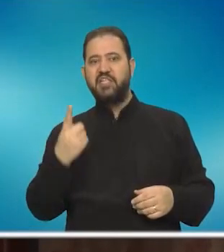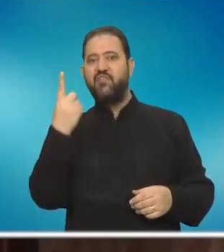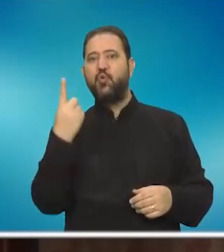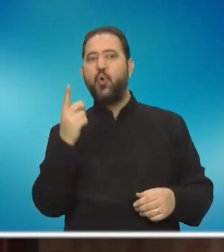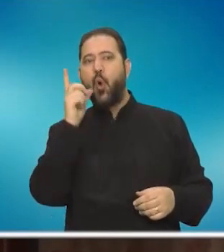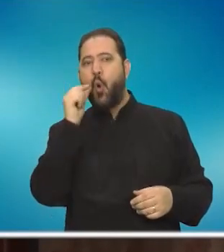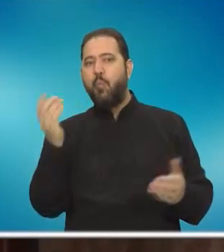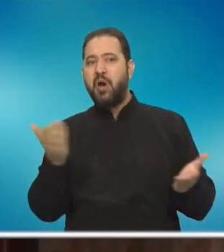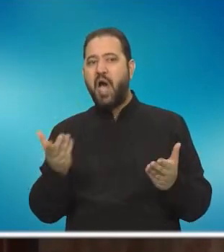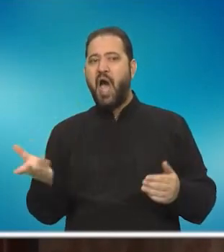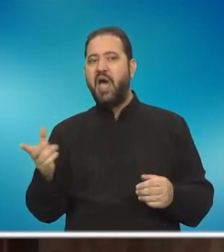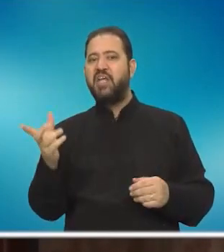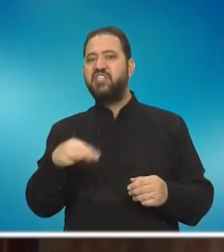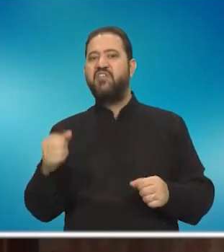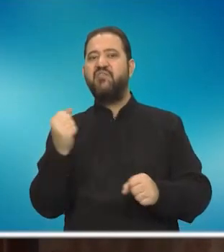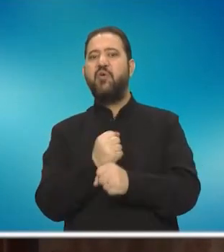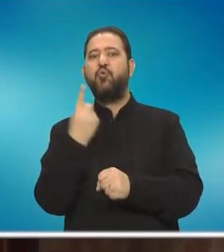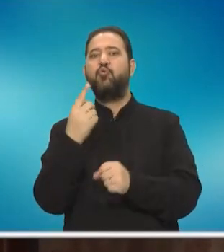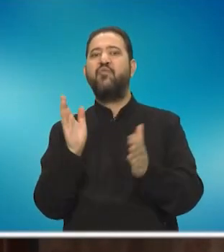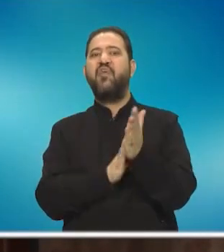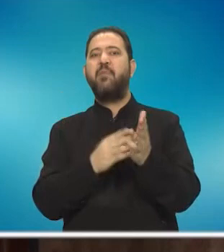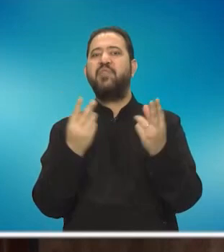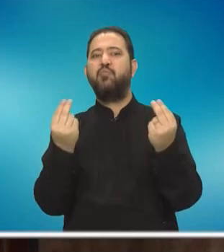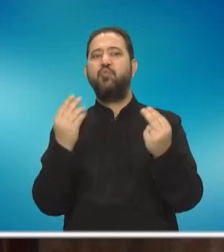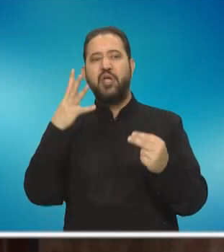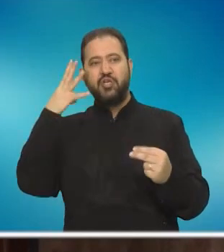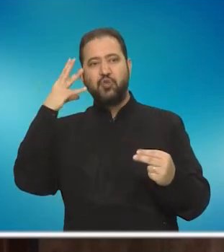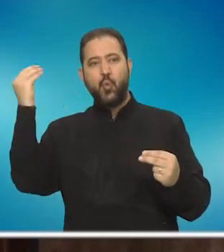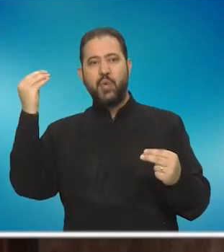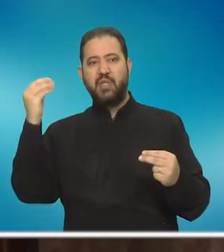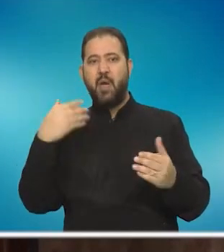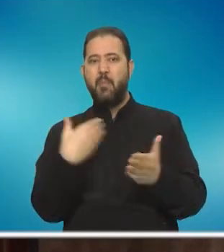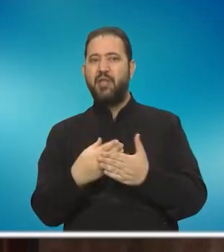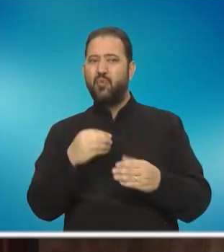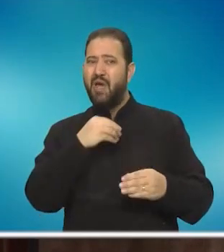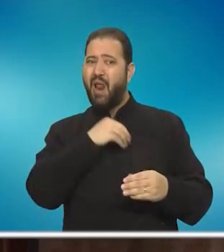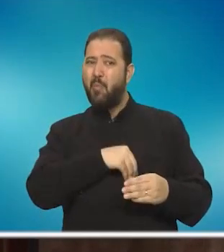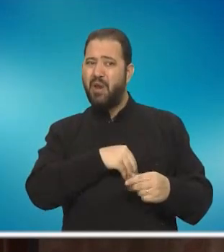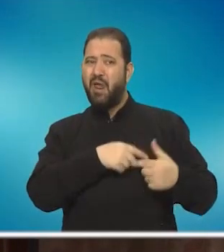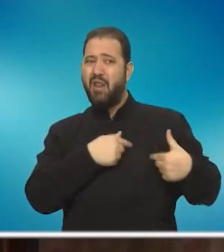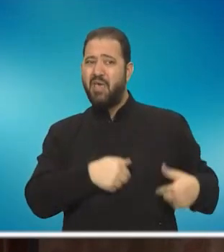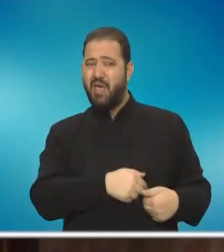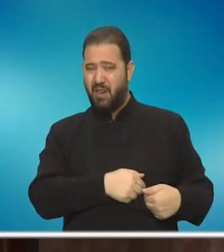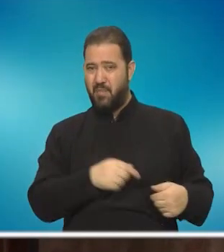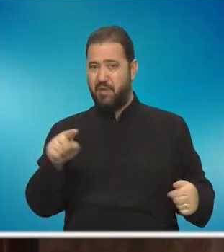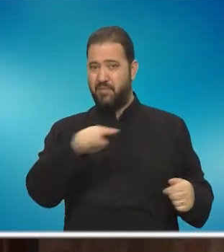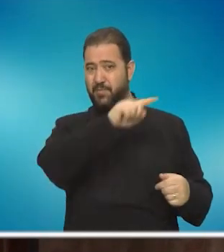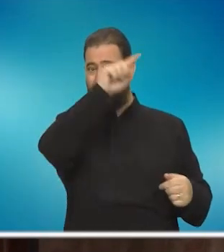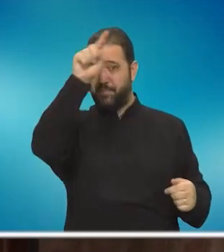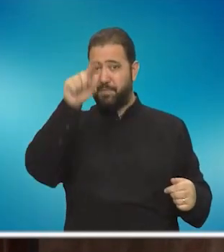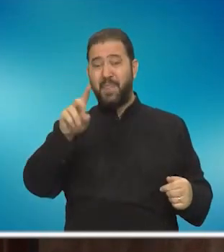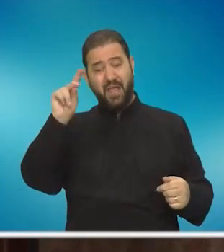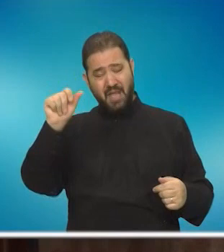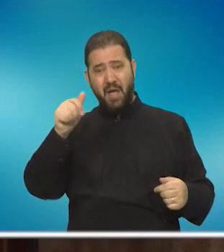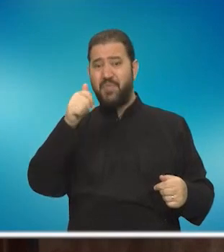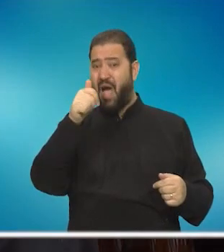noi deopotrivă care să fi făcut vreo faptă bună și să o uite. Pentru că rămâne în inimă. Așa este.